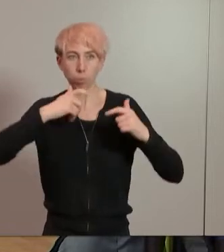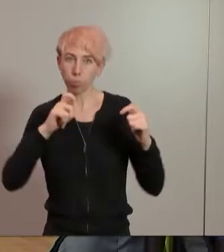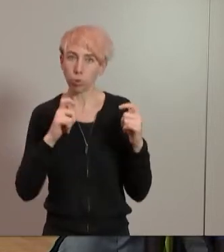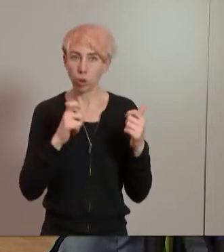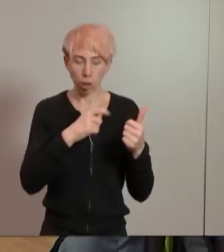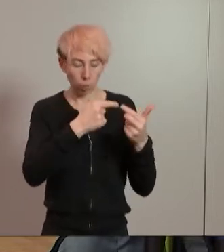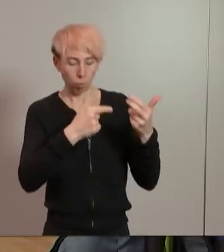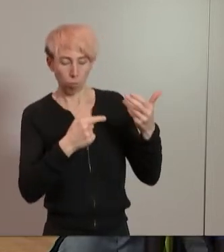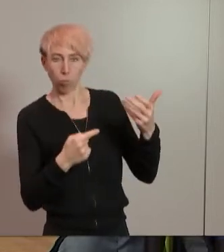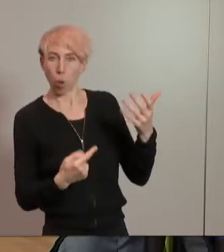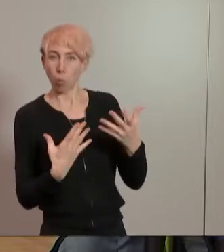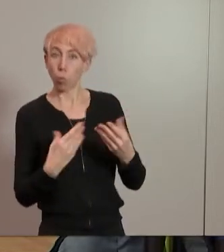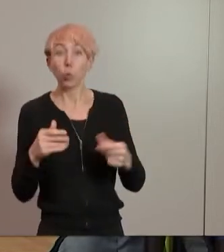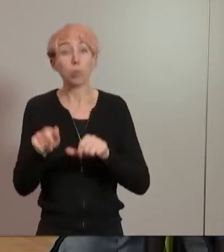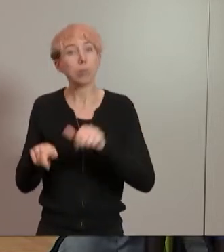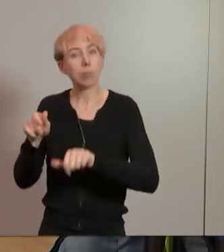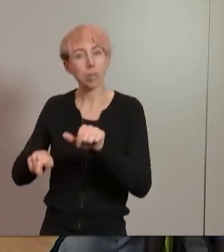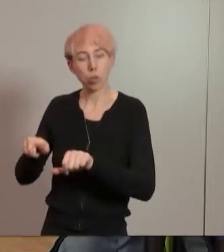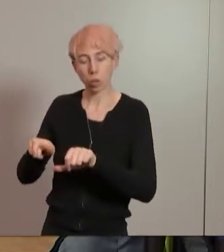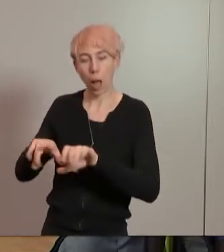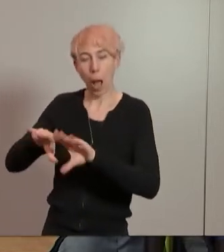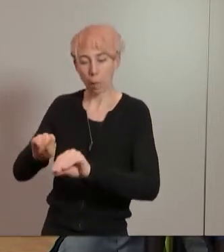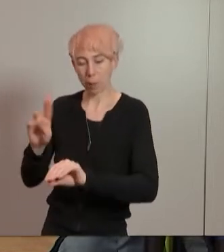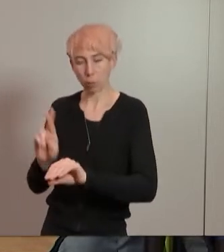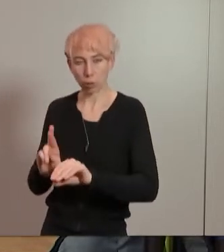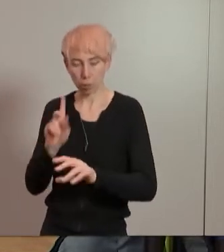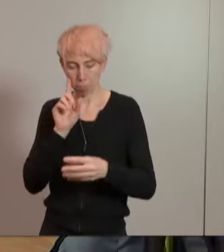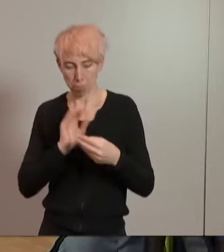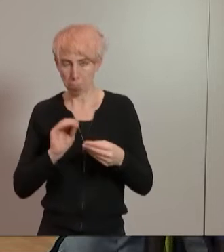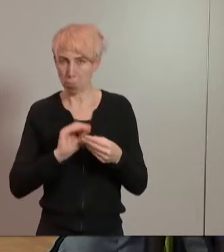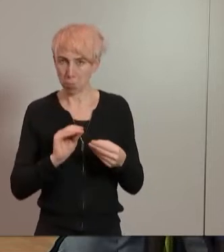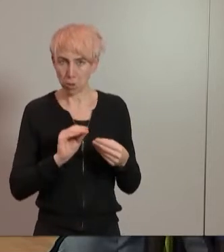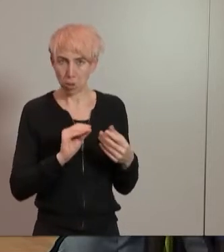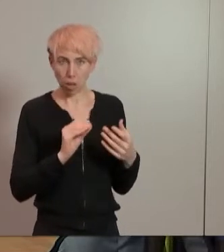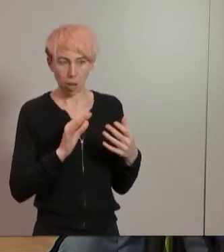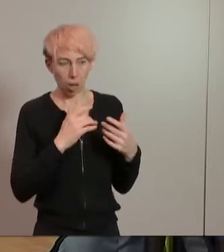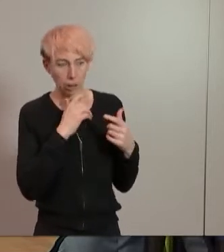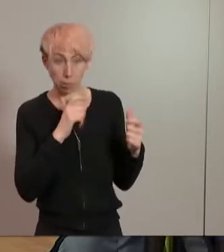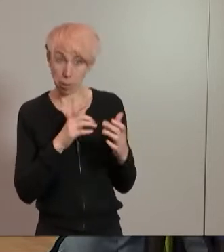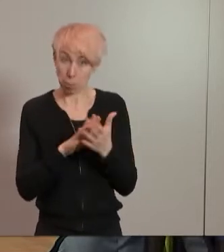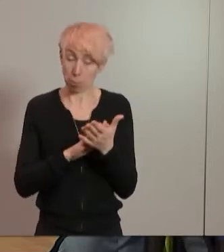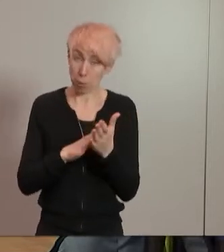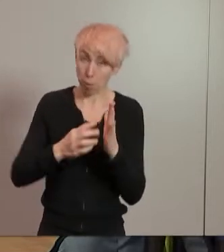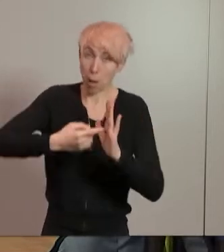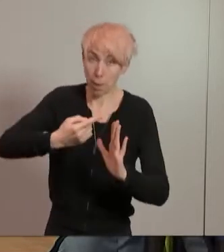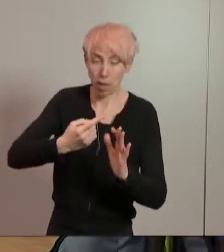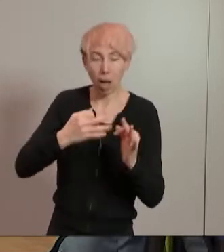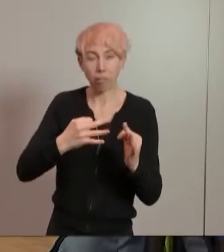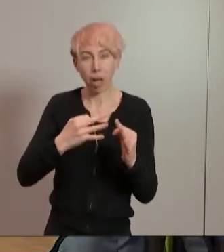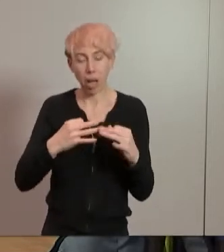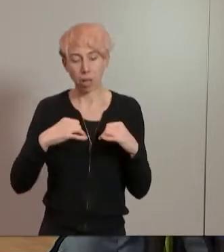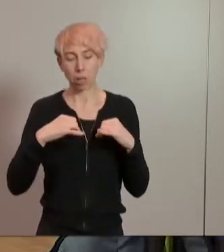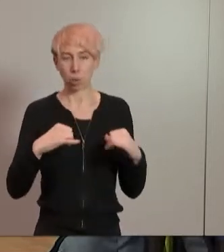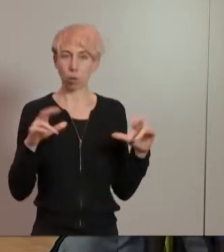Y a beaucoup de Roséens qui se posent toujours la question de l'accès, et je suis désolé de réinsister, mais sur l'accès à la tranquillité.